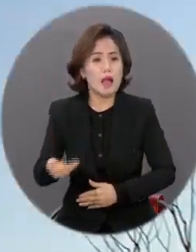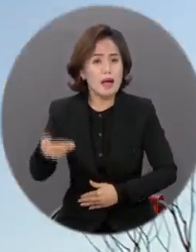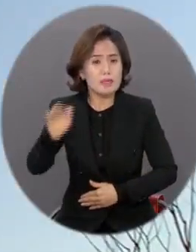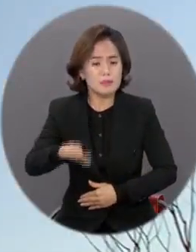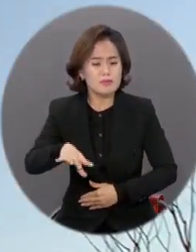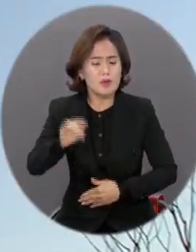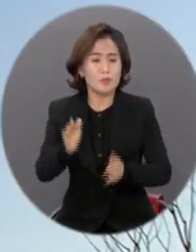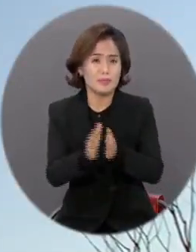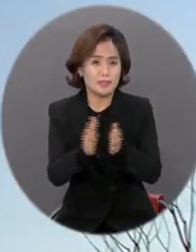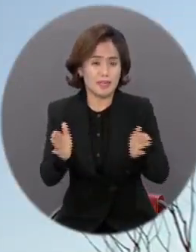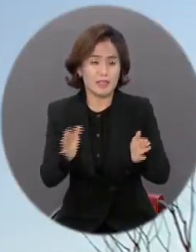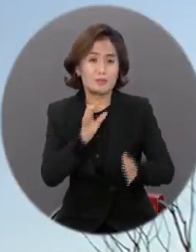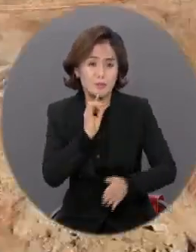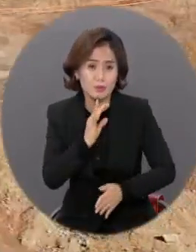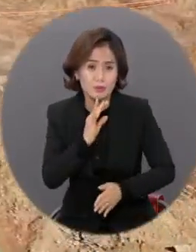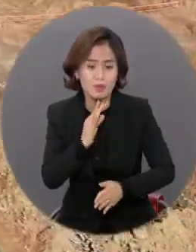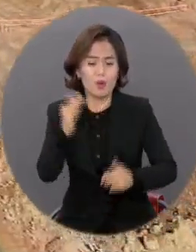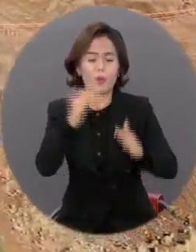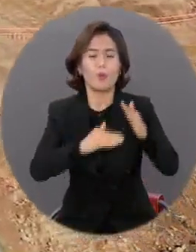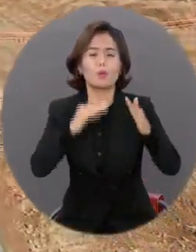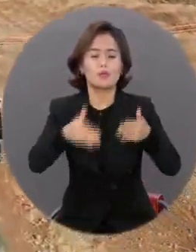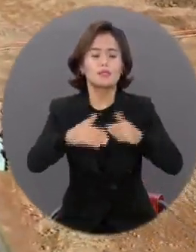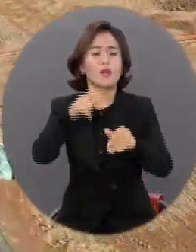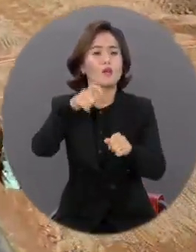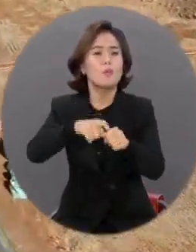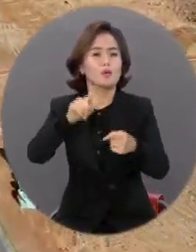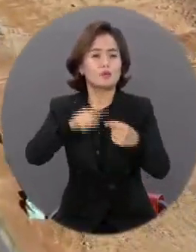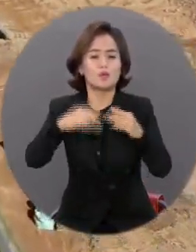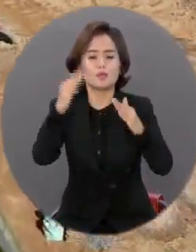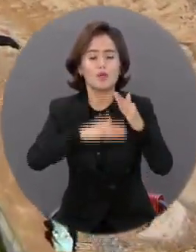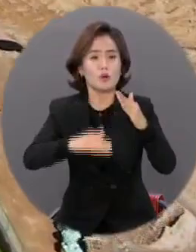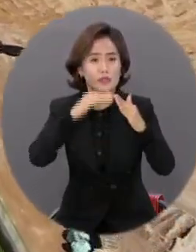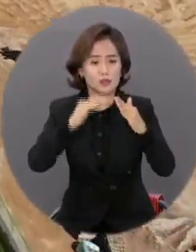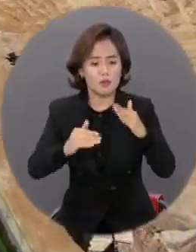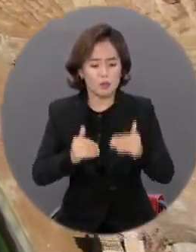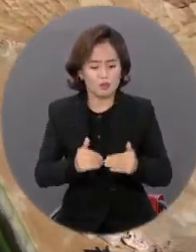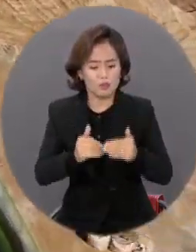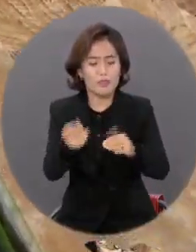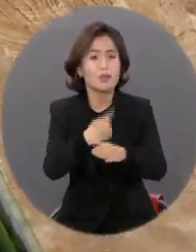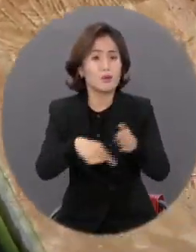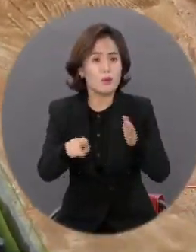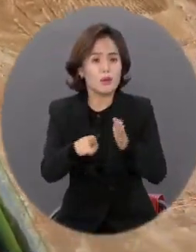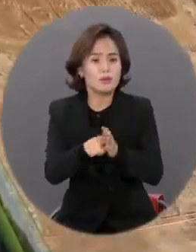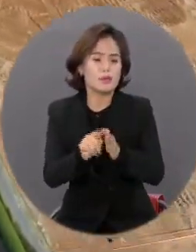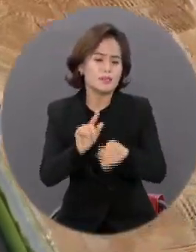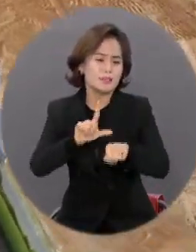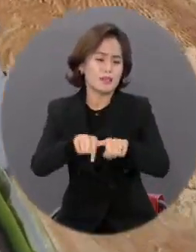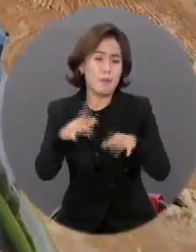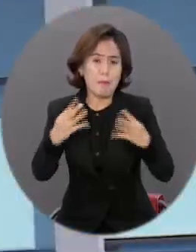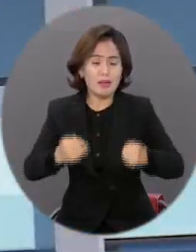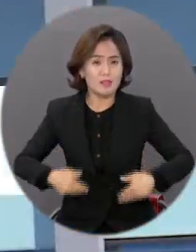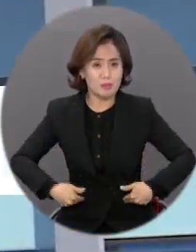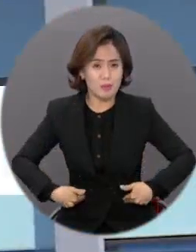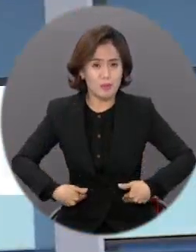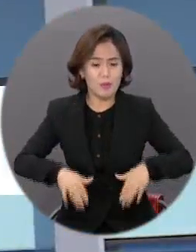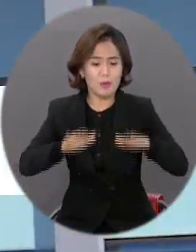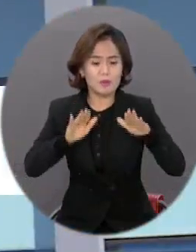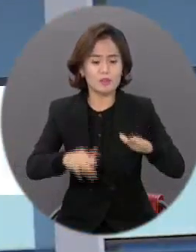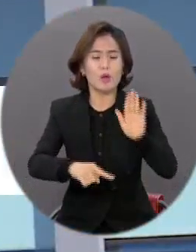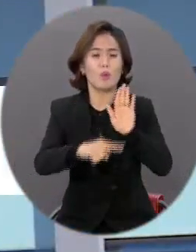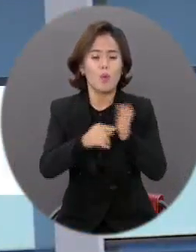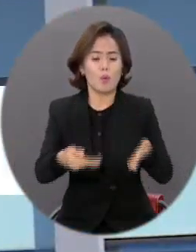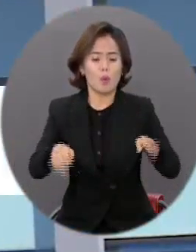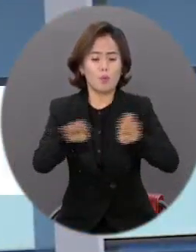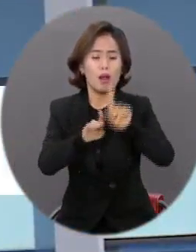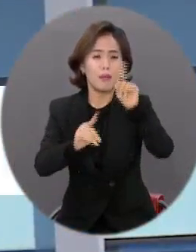하지만 아직 첫 발을 뗐을 뿐 본래의 설립 목적대로 정상 궤도에 오르기 위해서는 갈 길이 멉니다. 현재 본관